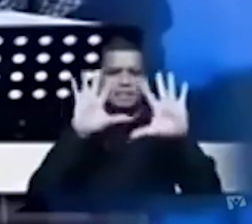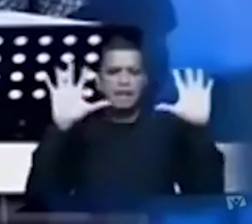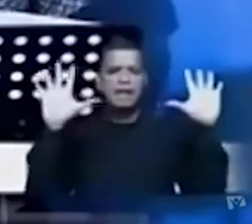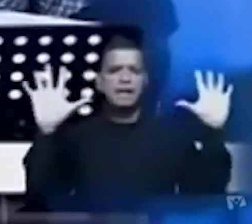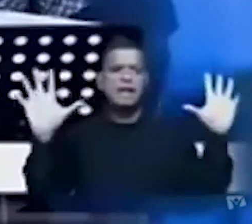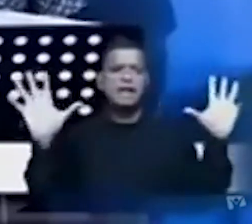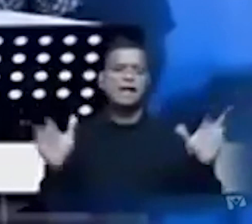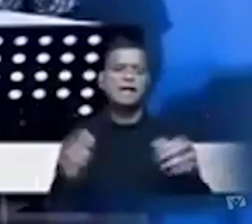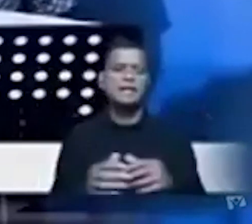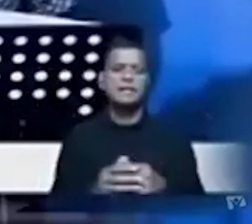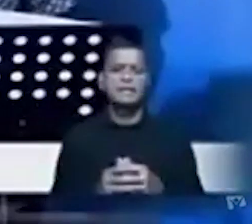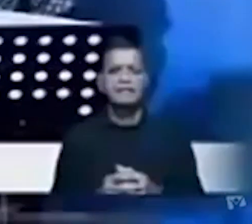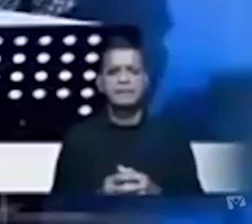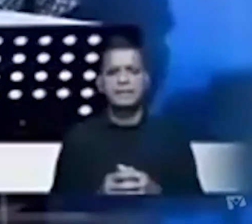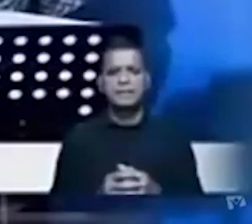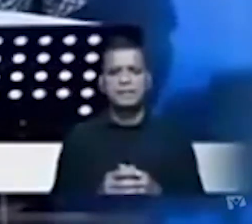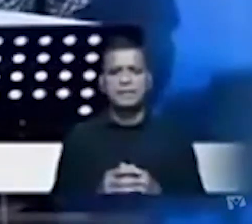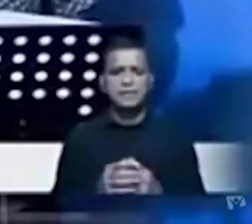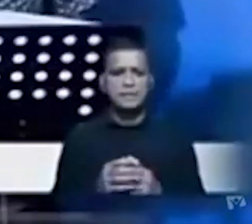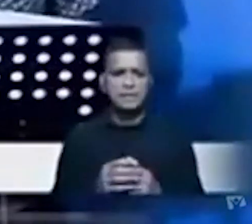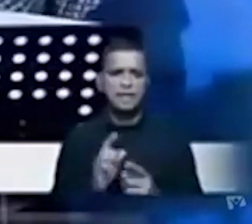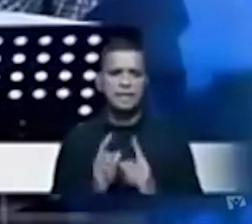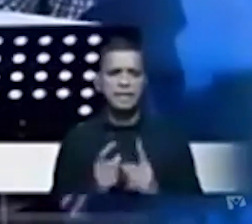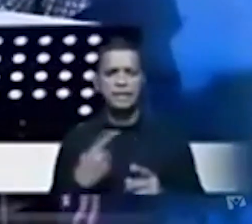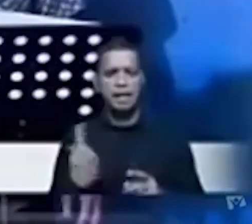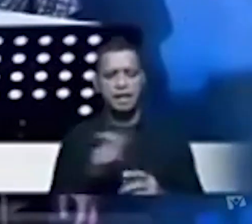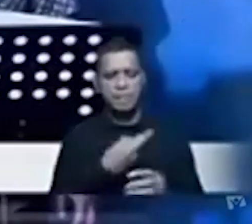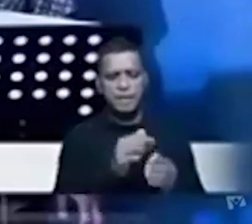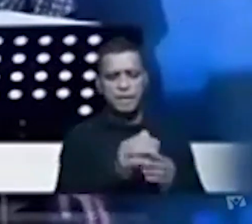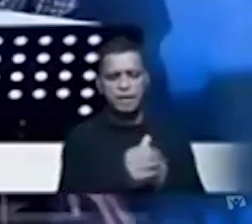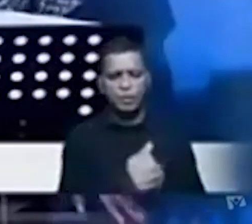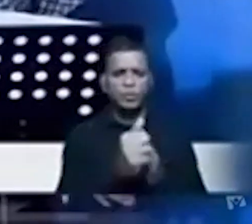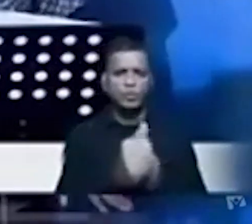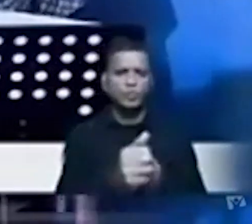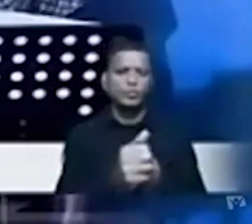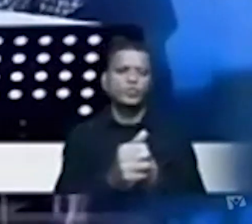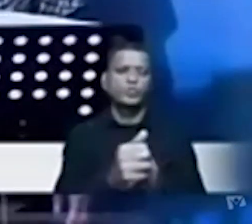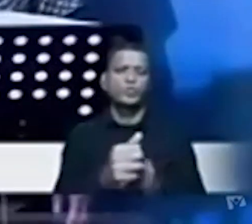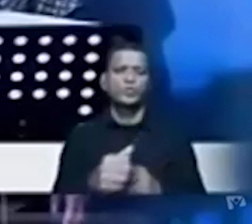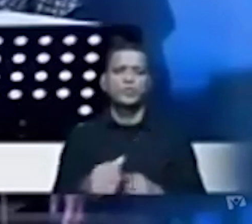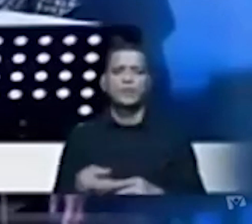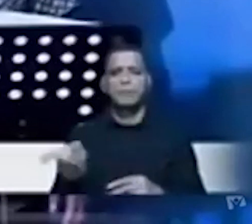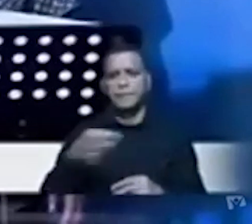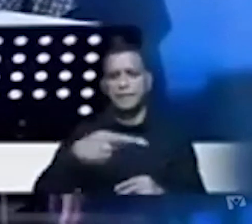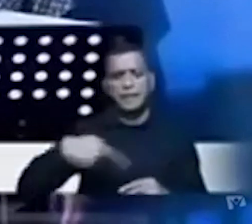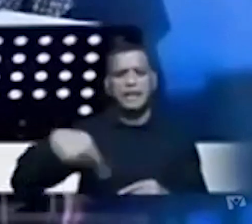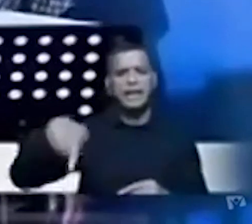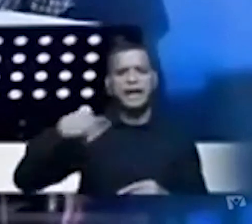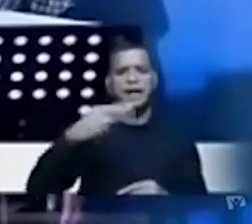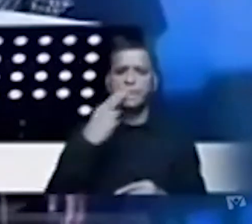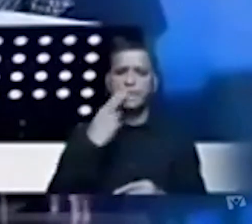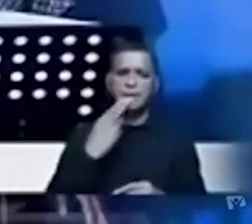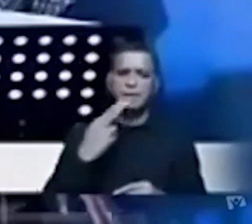benderang. Jika kita menuntun, mereka